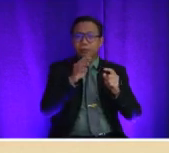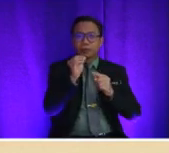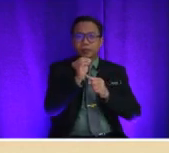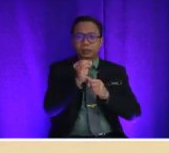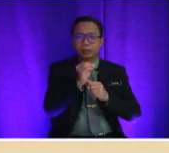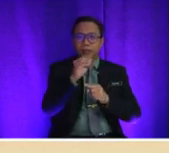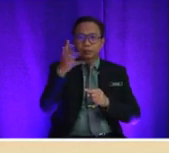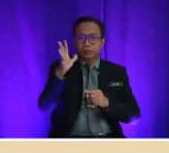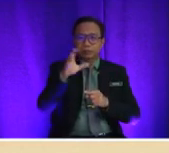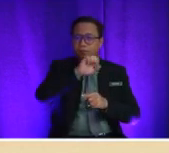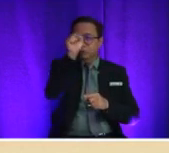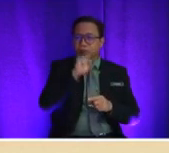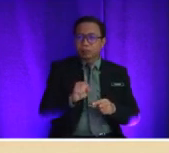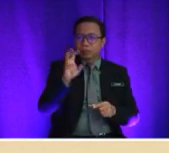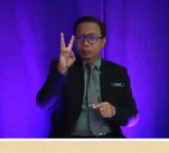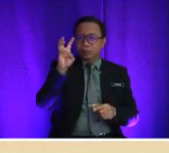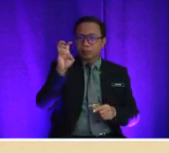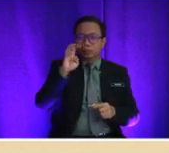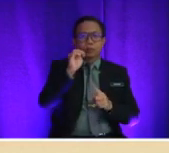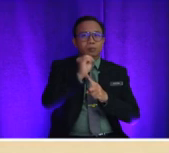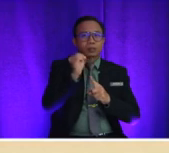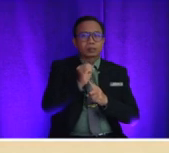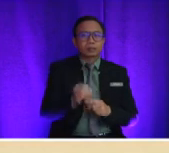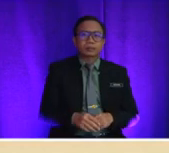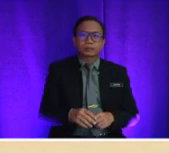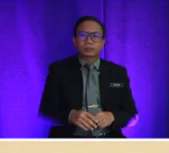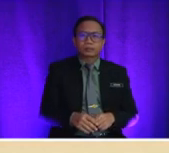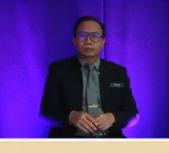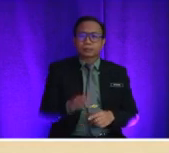15 salat 60 maka manakah